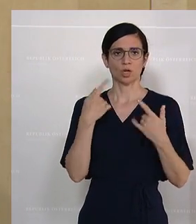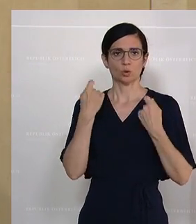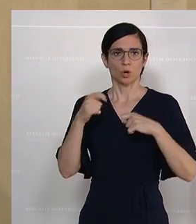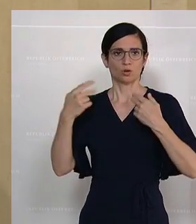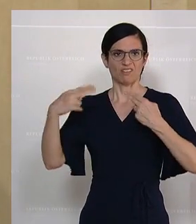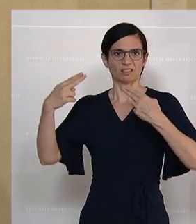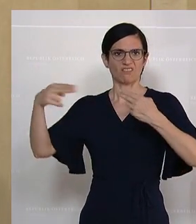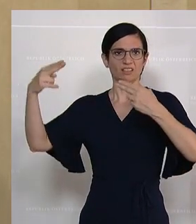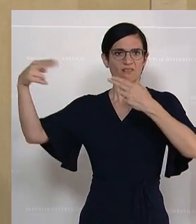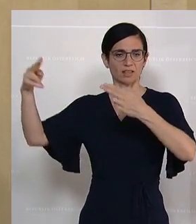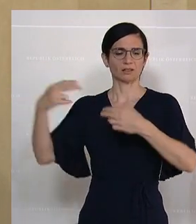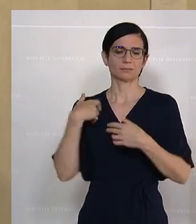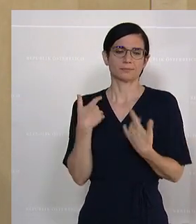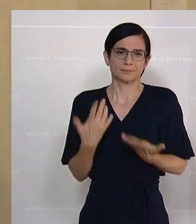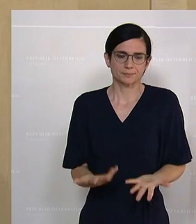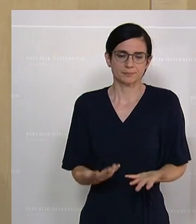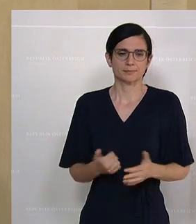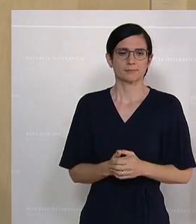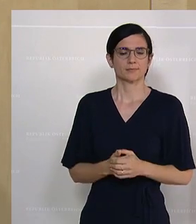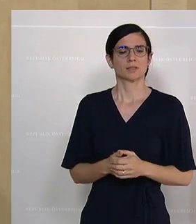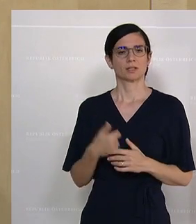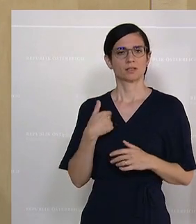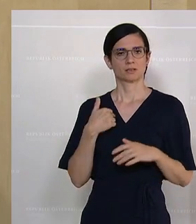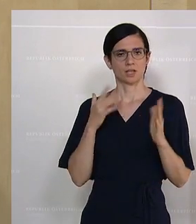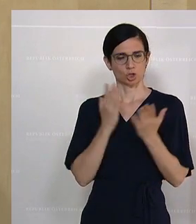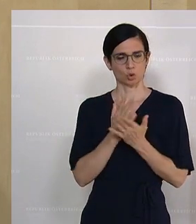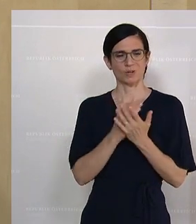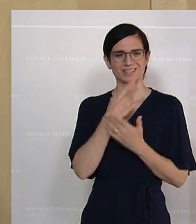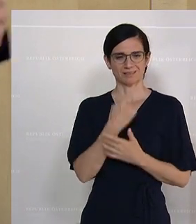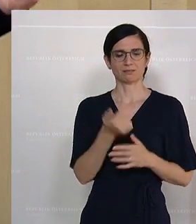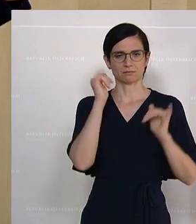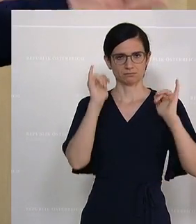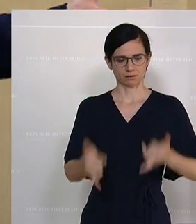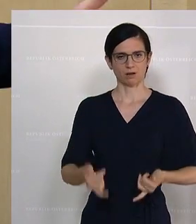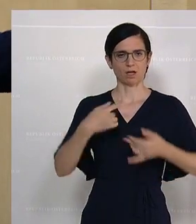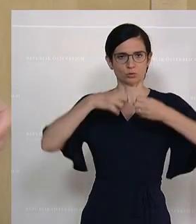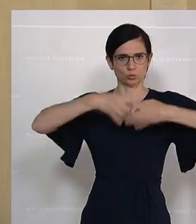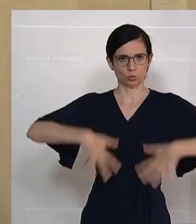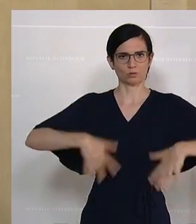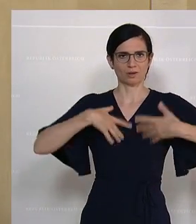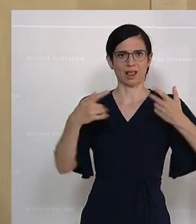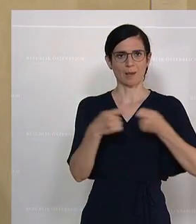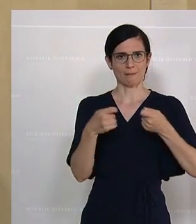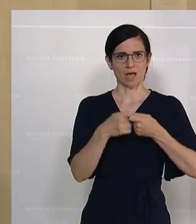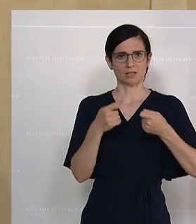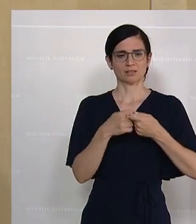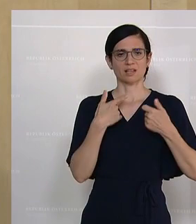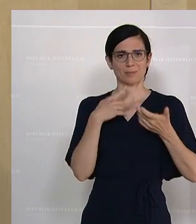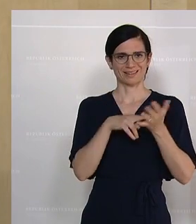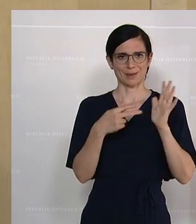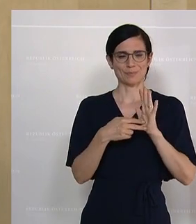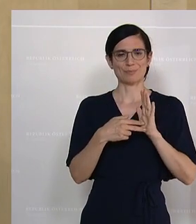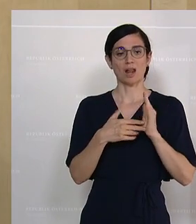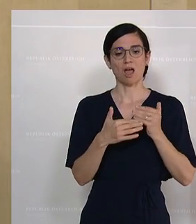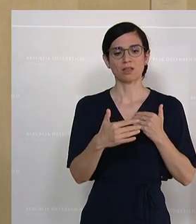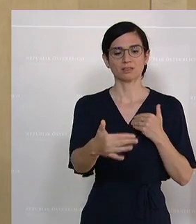draußen noch deutlich mehr wir haben das auch immer gesagt ja es wird die strukturellen maßnahmen geben die auf den weg gebracht beiden ja